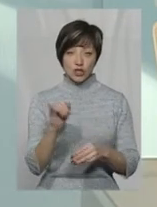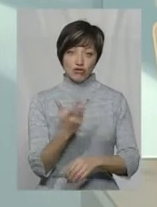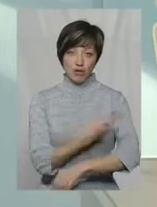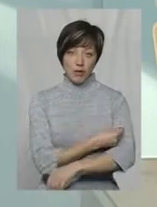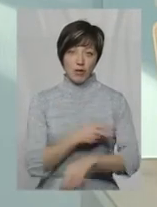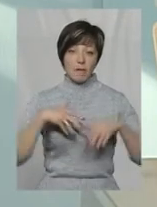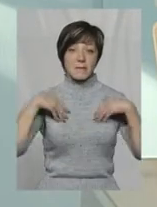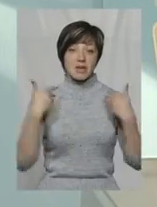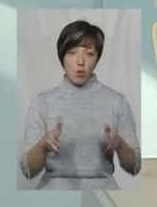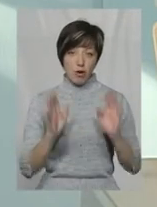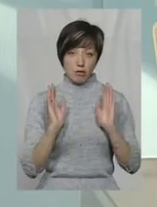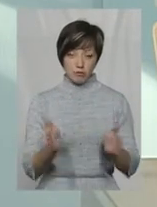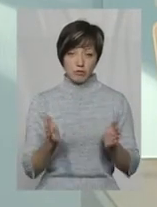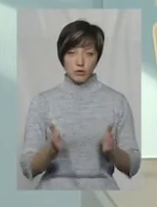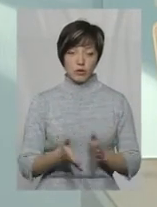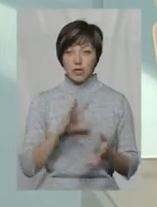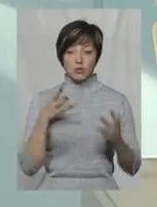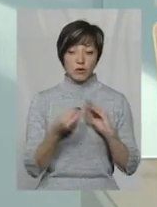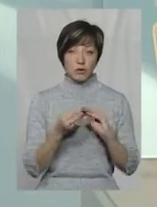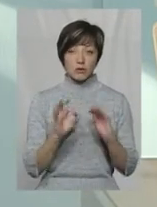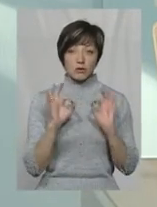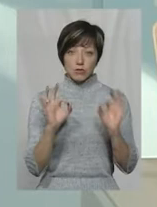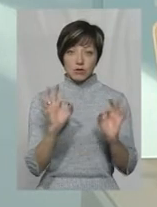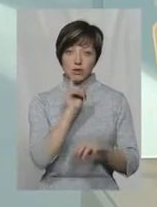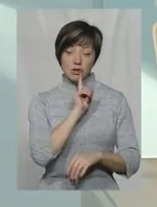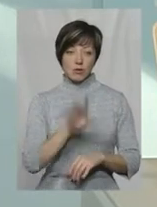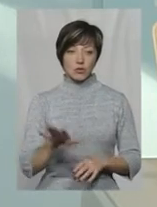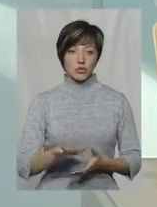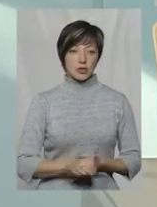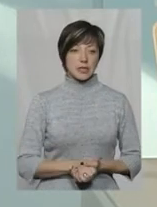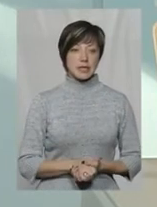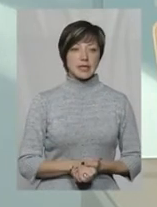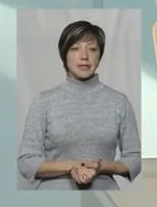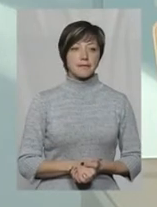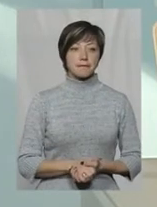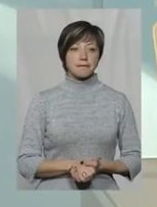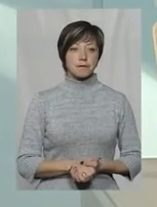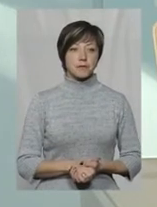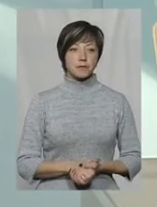щеплення не дасть того результату, який ми очікуємо від